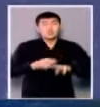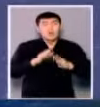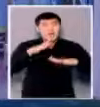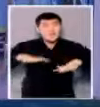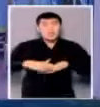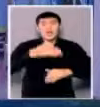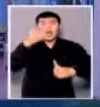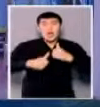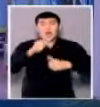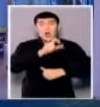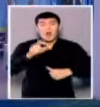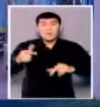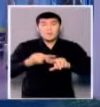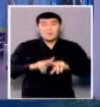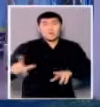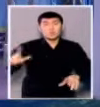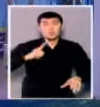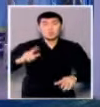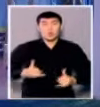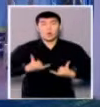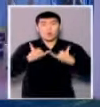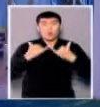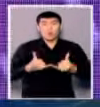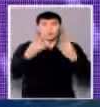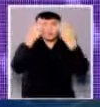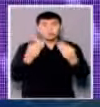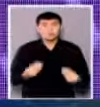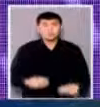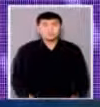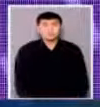елдегі әрбір азаматтың бір-біріне құрмет білдіретін күні.